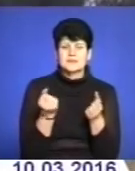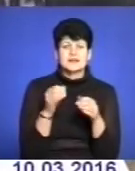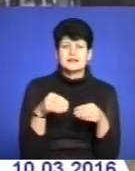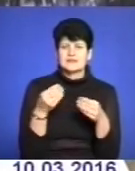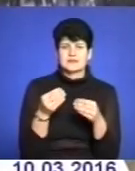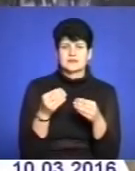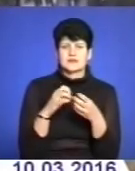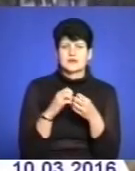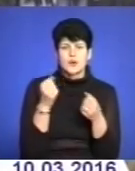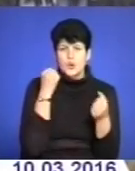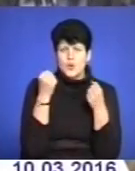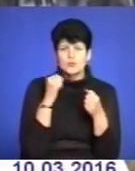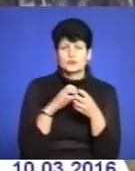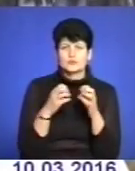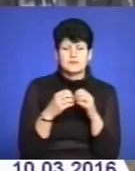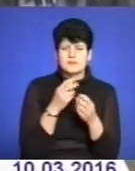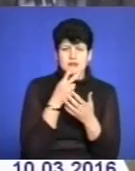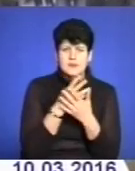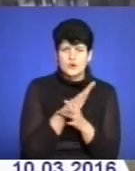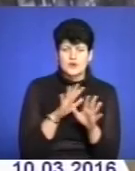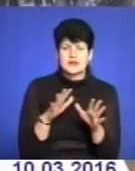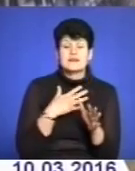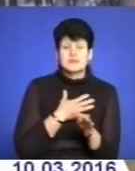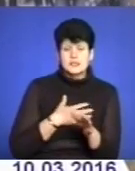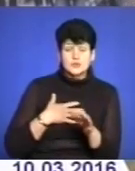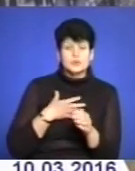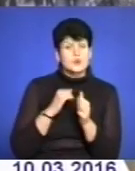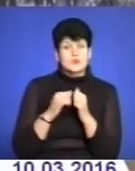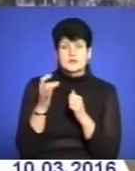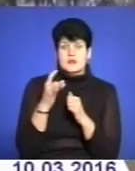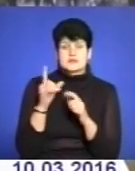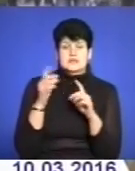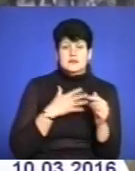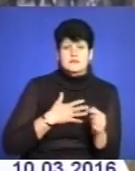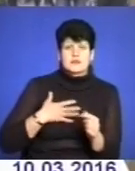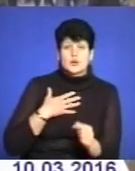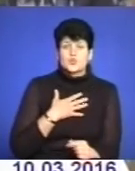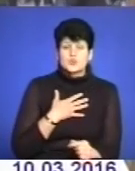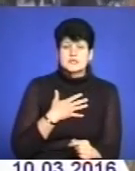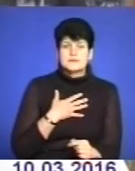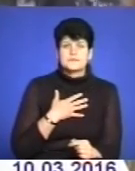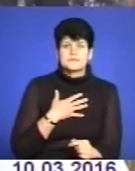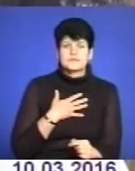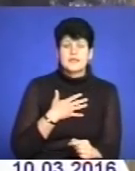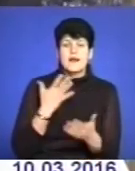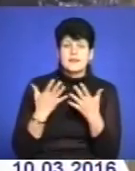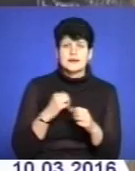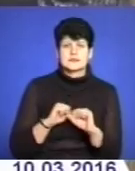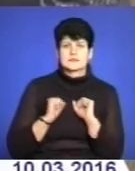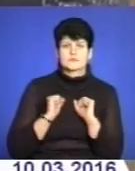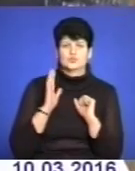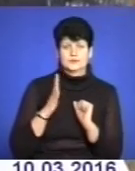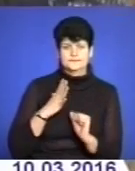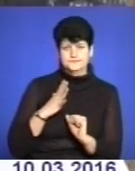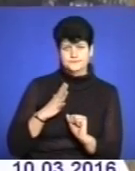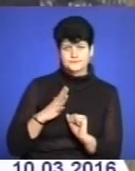зайвого клопоту, не показувати своє переживання. Звичайно, що хвилююся, кожен раз хвилююся, коли їде, але намагаюся бути більш